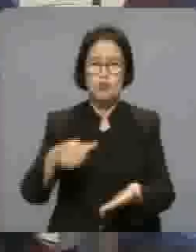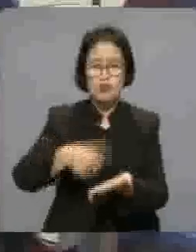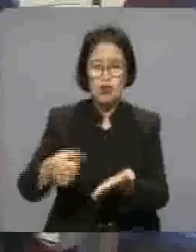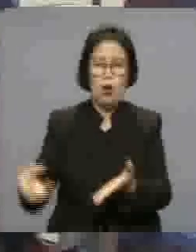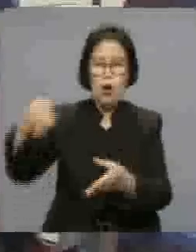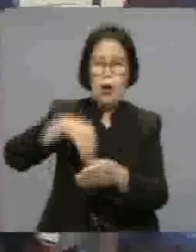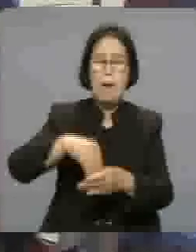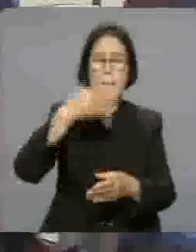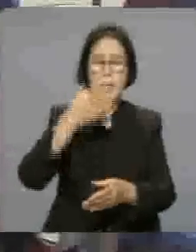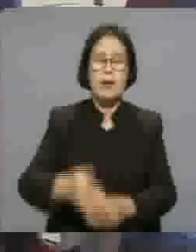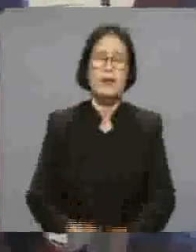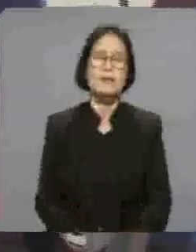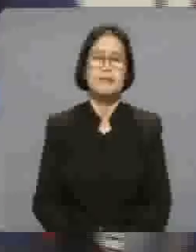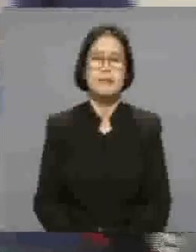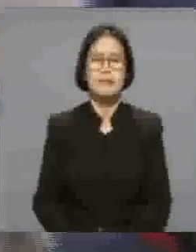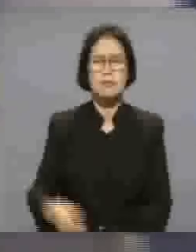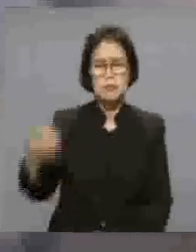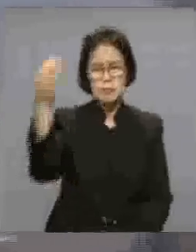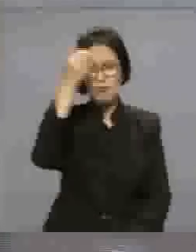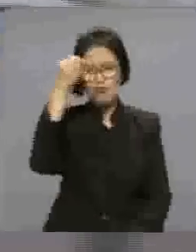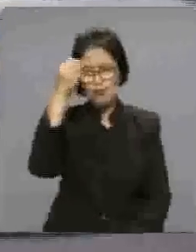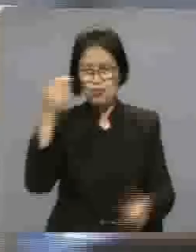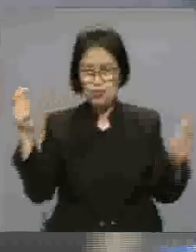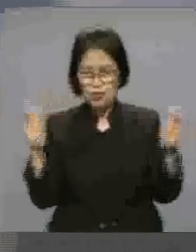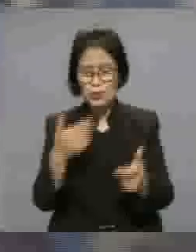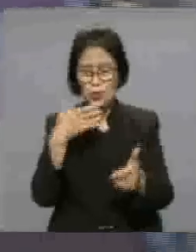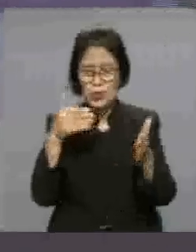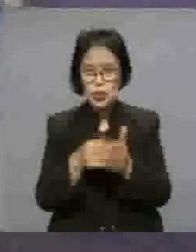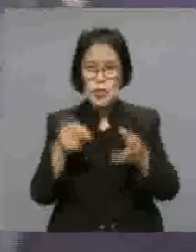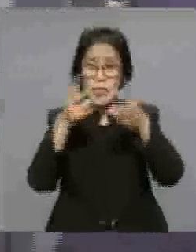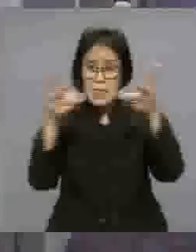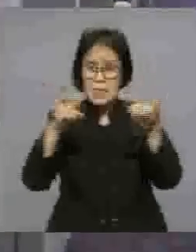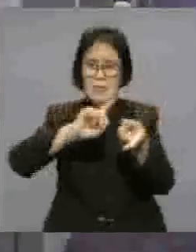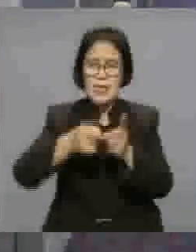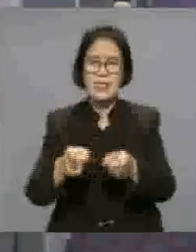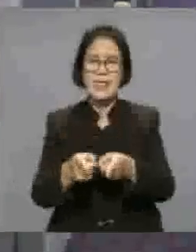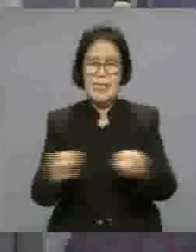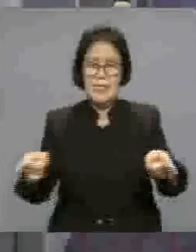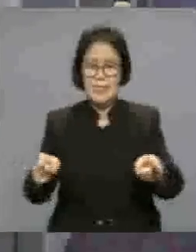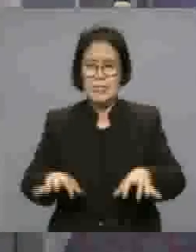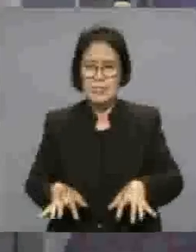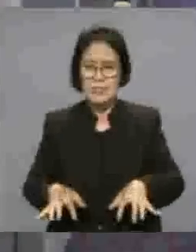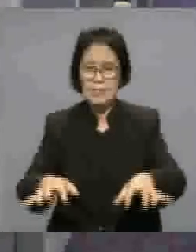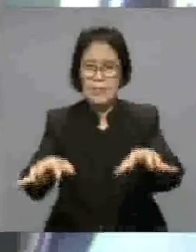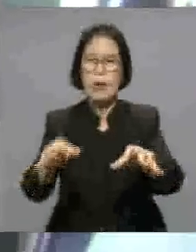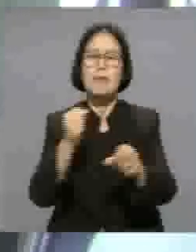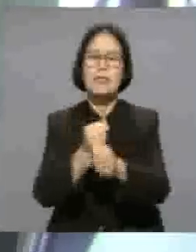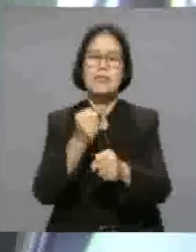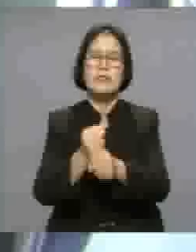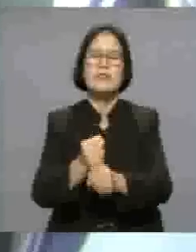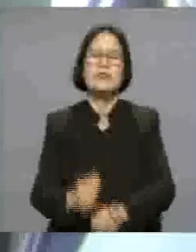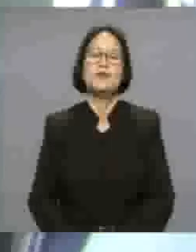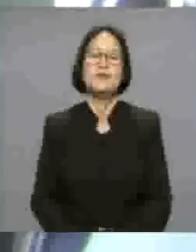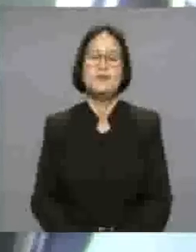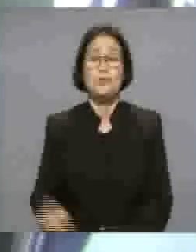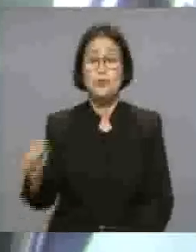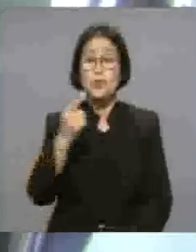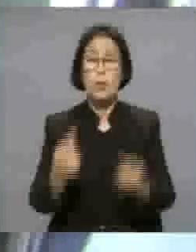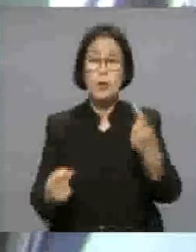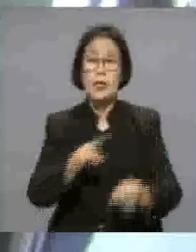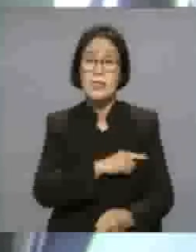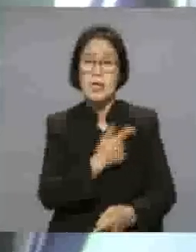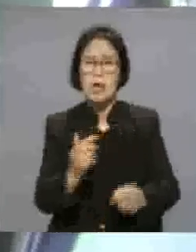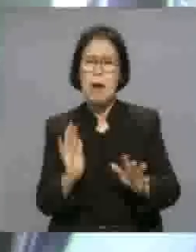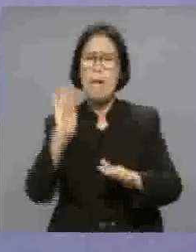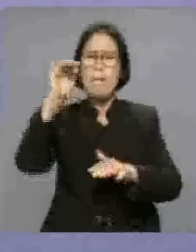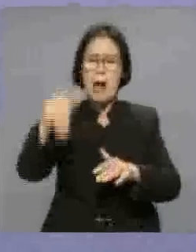있습니다. 배멀미를 최소화할 수 있도록 2층 대신 1층 단일 데크로 건조하고 무엇보다 최대